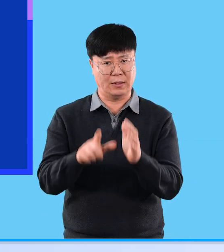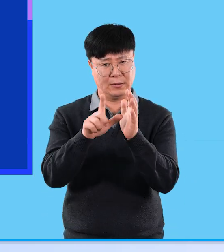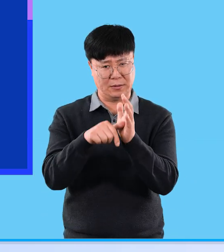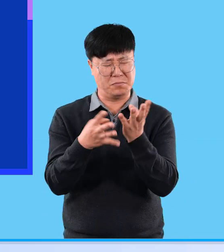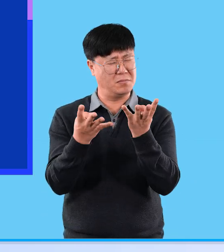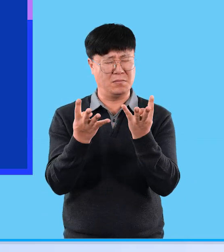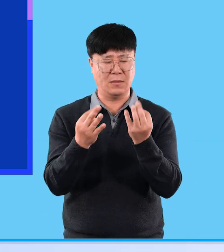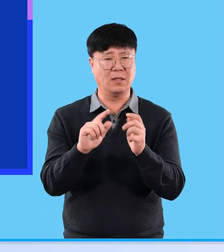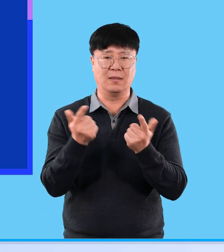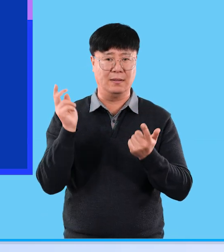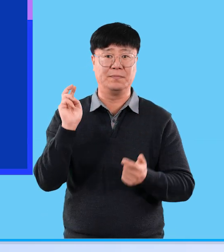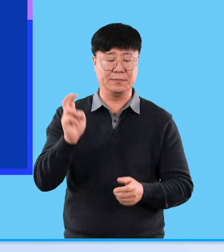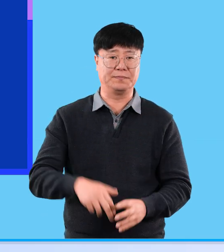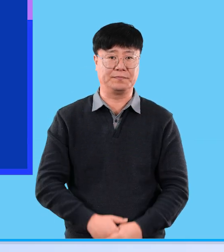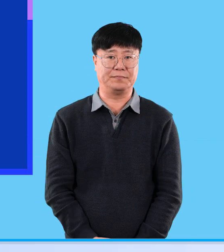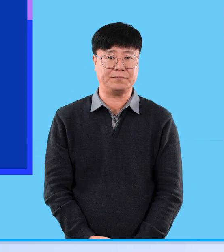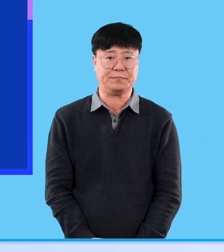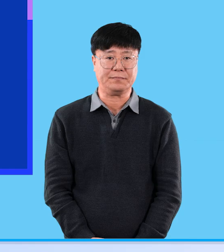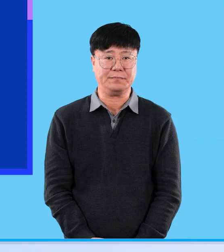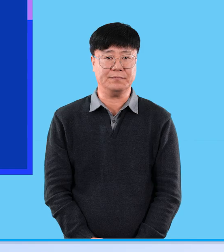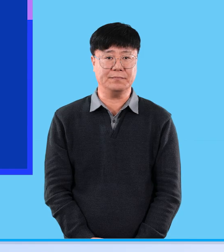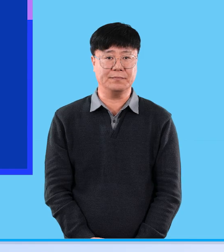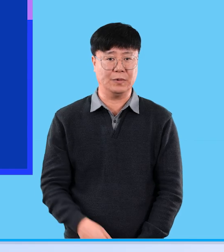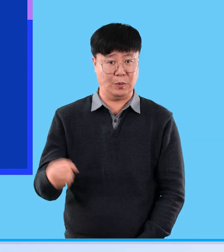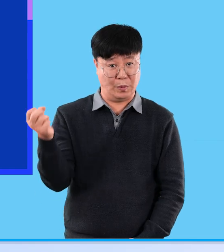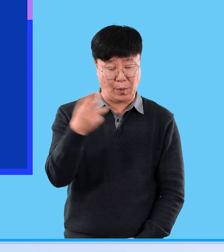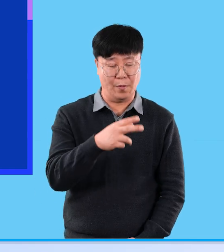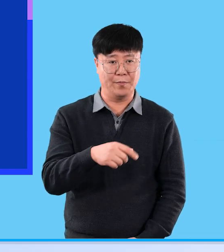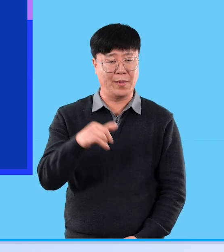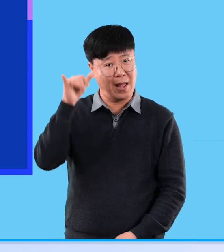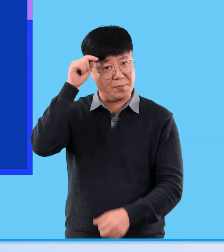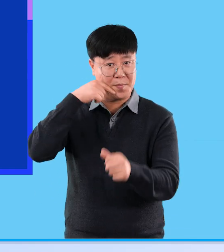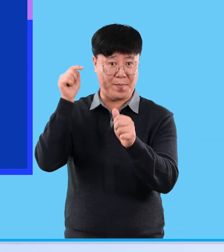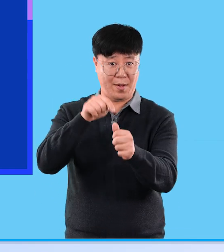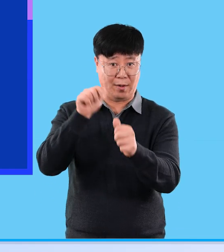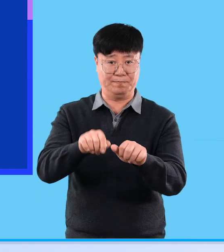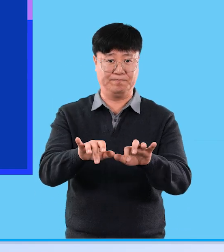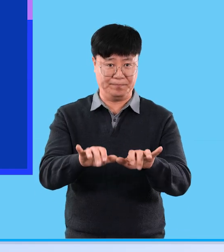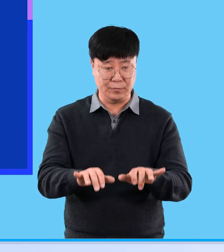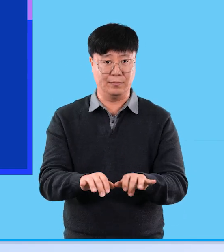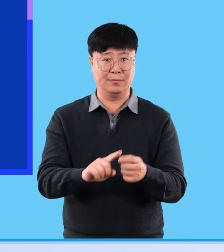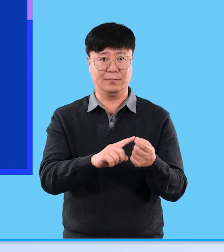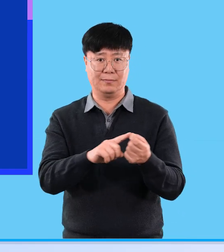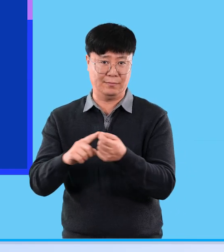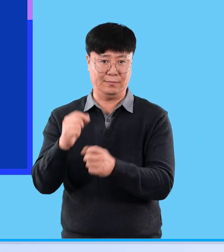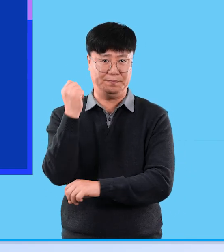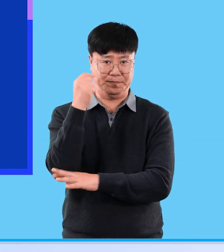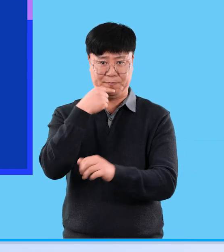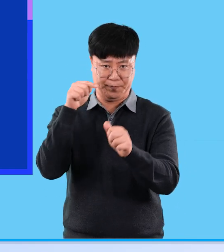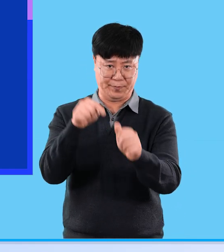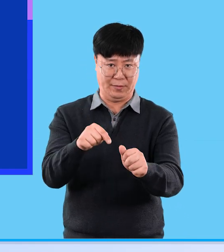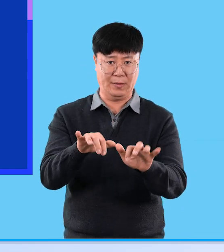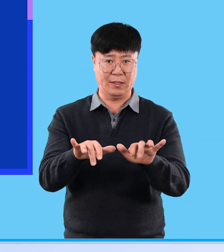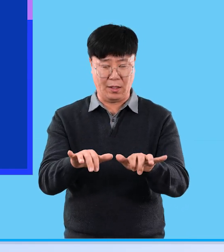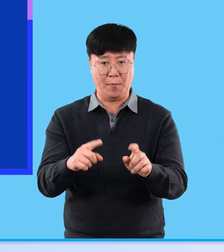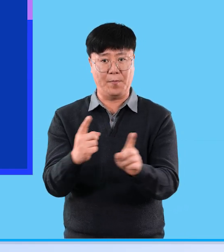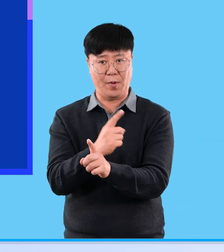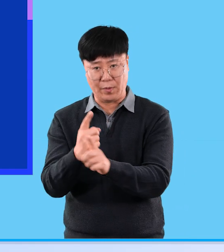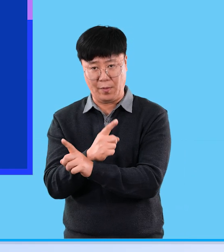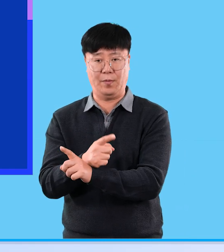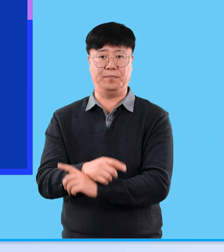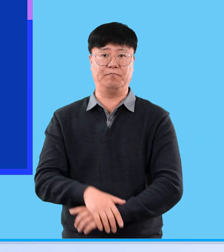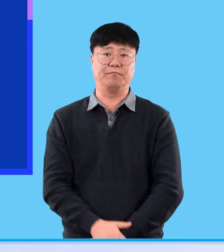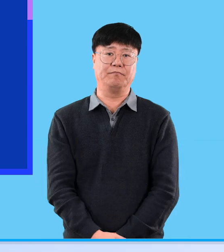시간이 많이 걸리는 건 아닙니다. 그리고 프롬프트 실습을 하게 됩니다. 텍스트 기반 지시어 작성